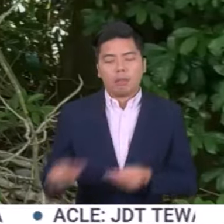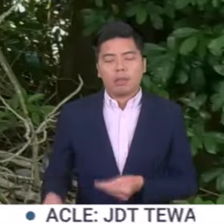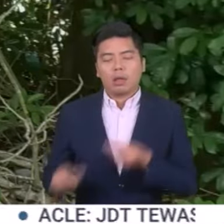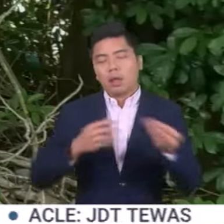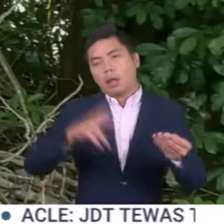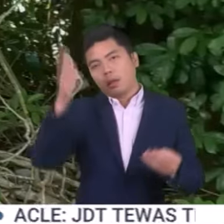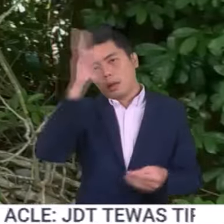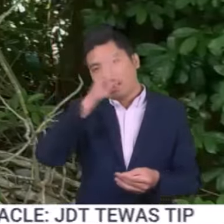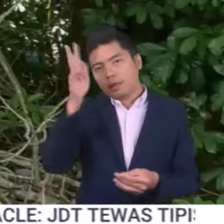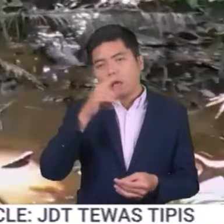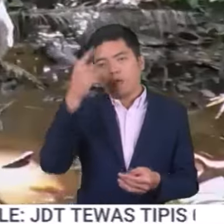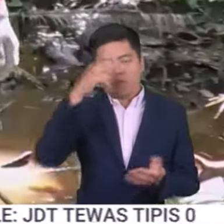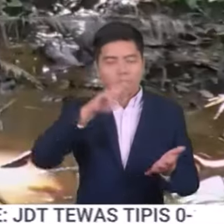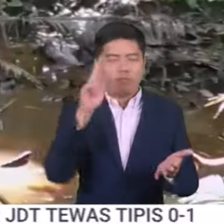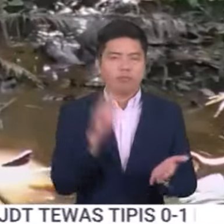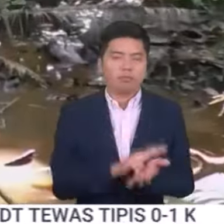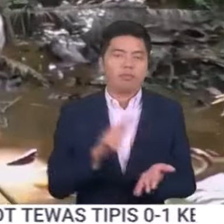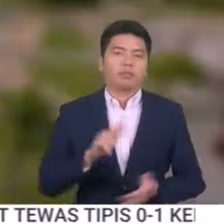negeri untuk digazetkanlah.